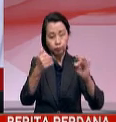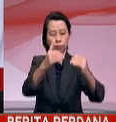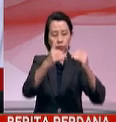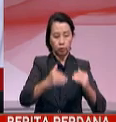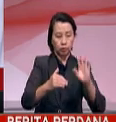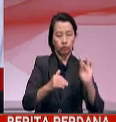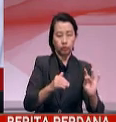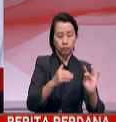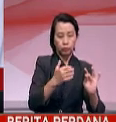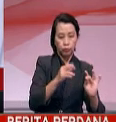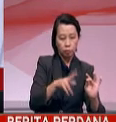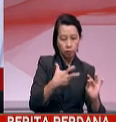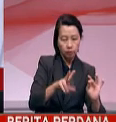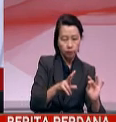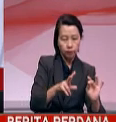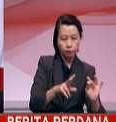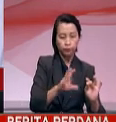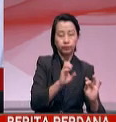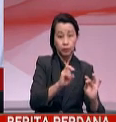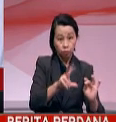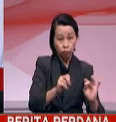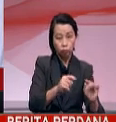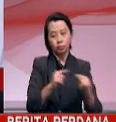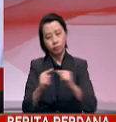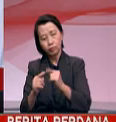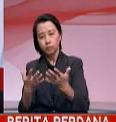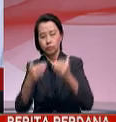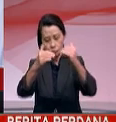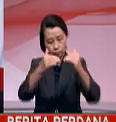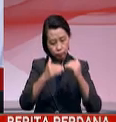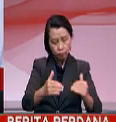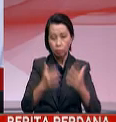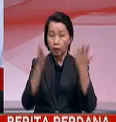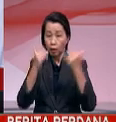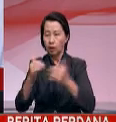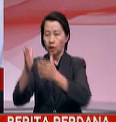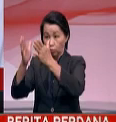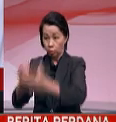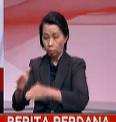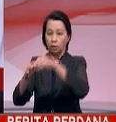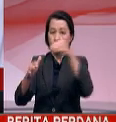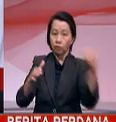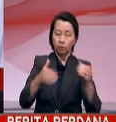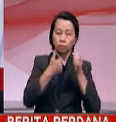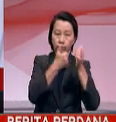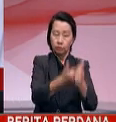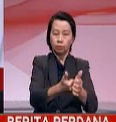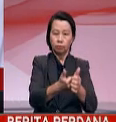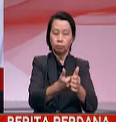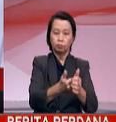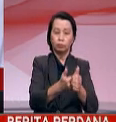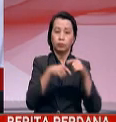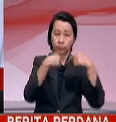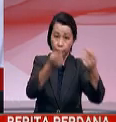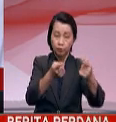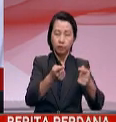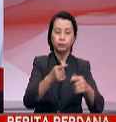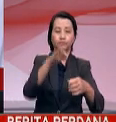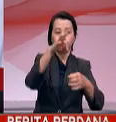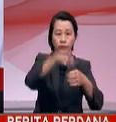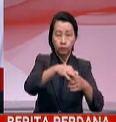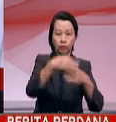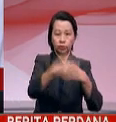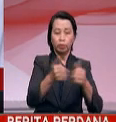ke 12. Jadi sememangnya saya berharap agar pengundi akan keluar mengundi besok sebaik mungkin